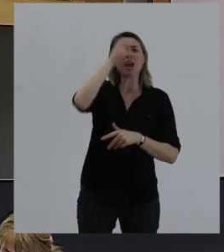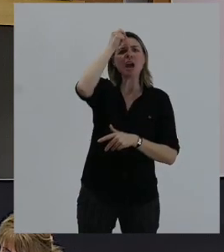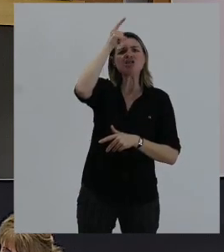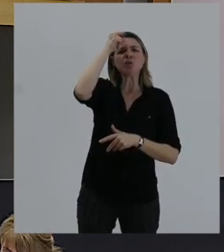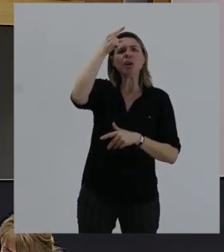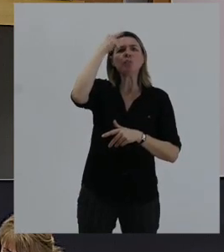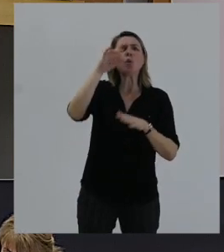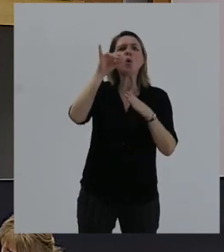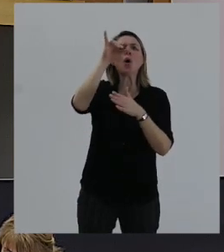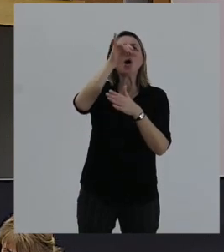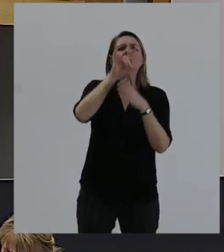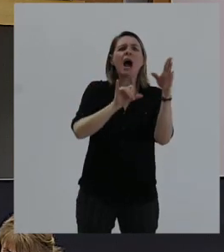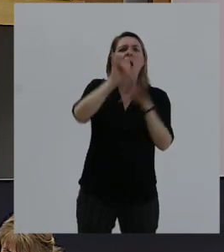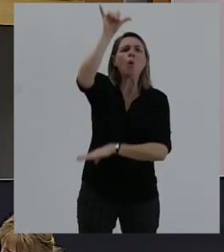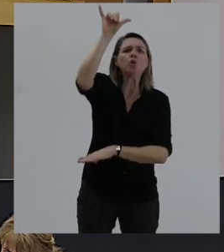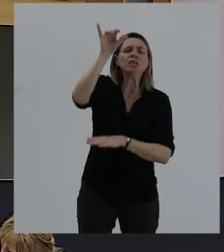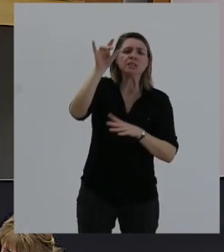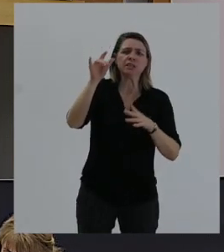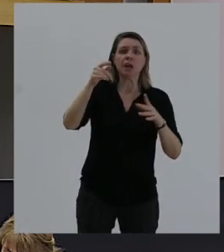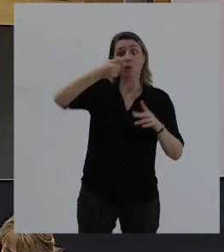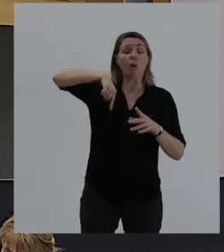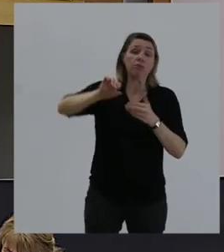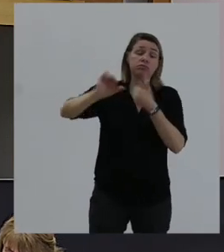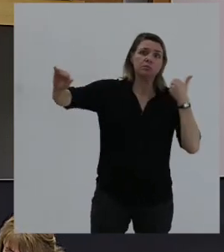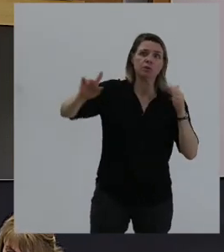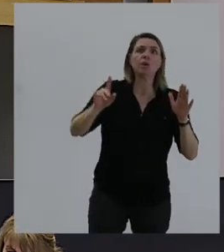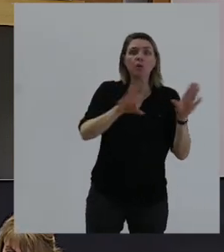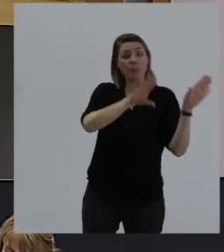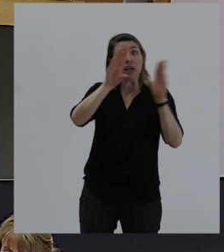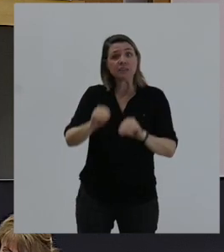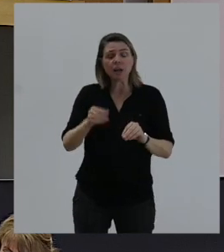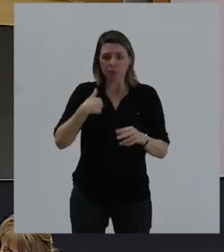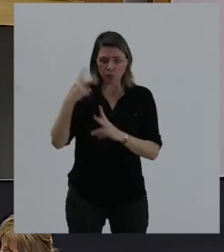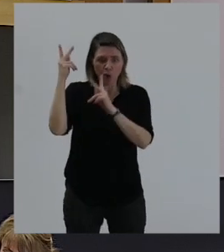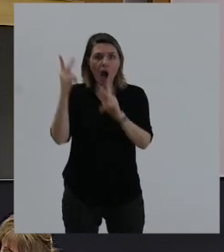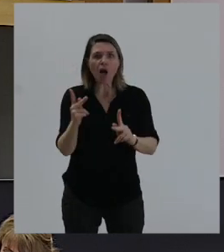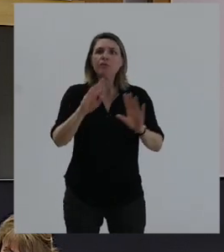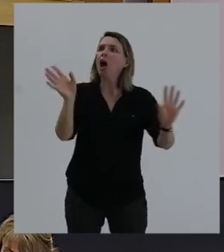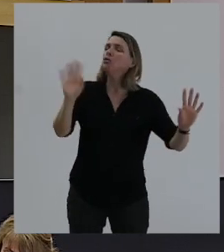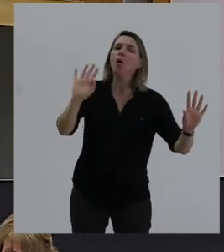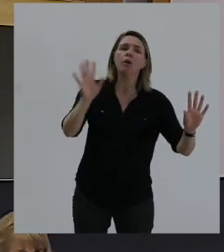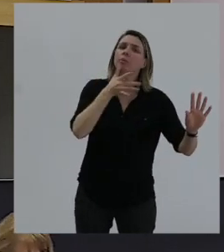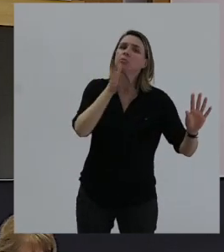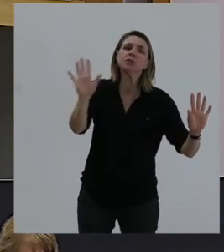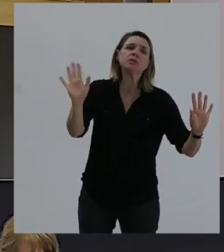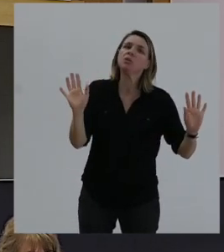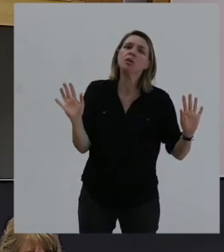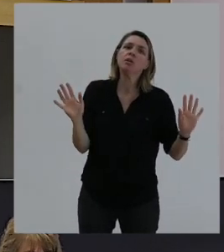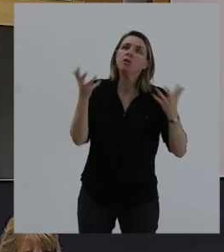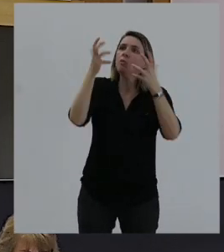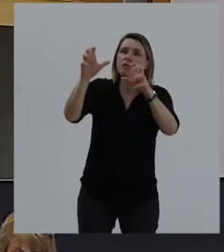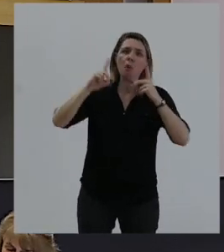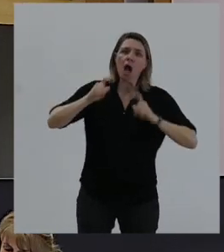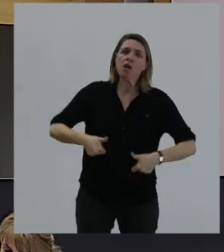dans l'aéronautique, donc assez éloignée de nos préoccupations, à s'installer. Quand nous sommes arrivés, on a dit non, c'est pas possible, on ne veut pas de